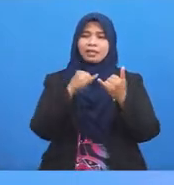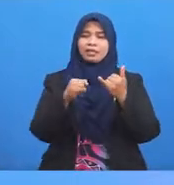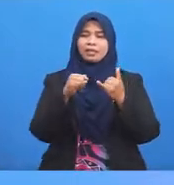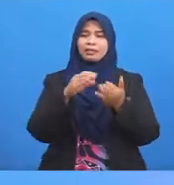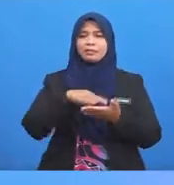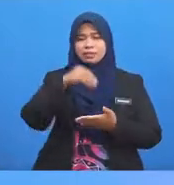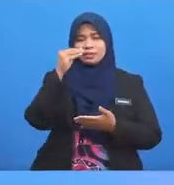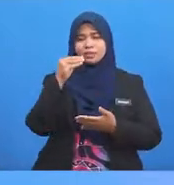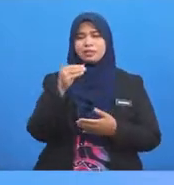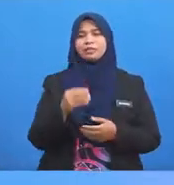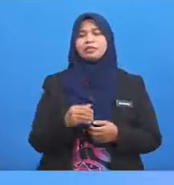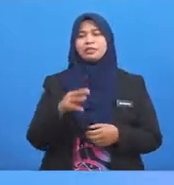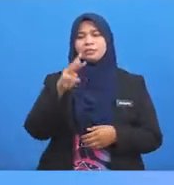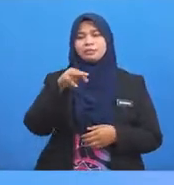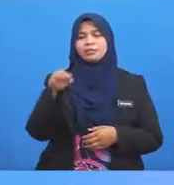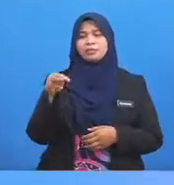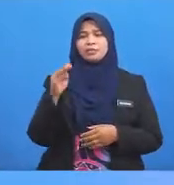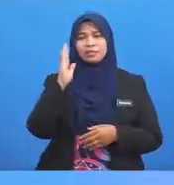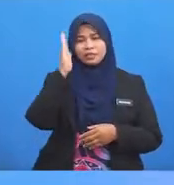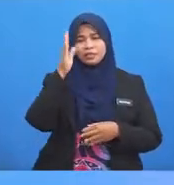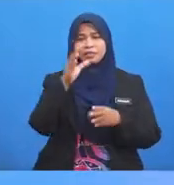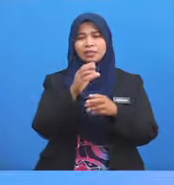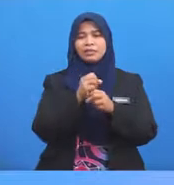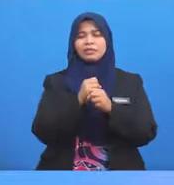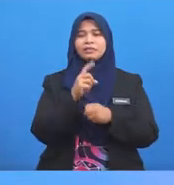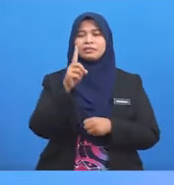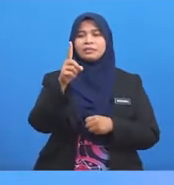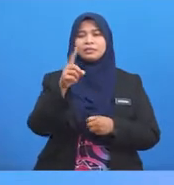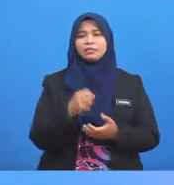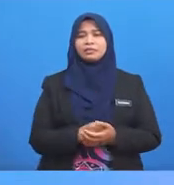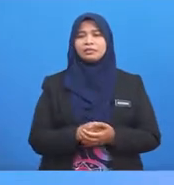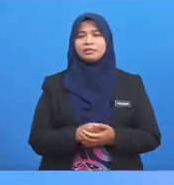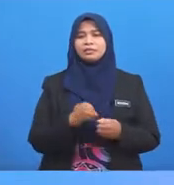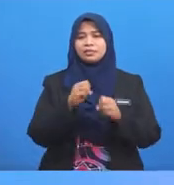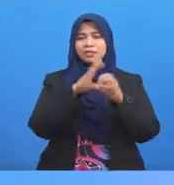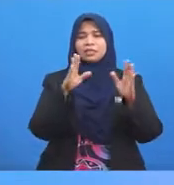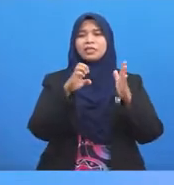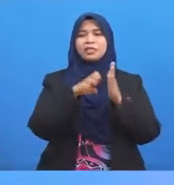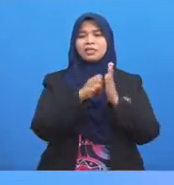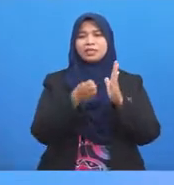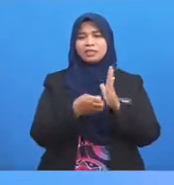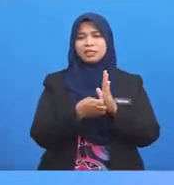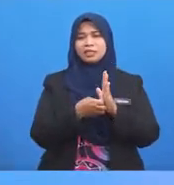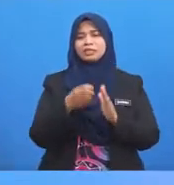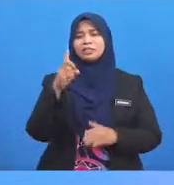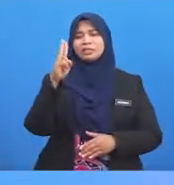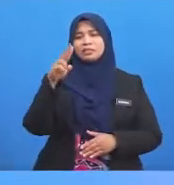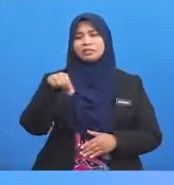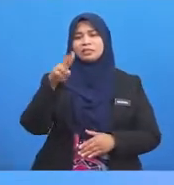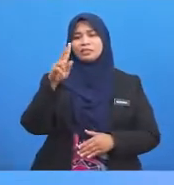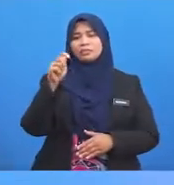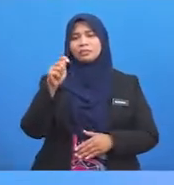insya-Allah murid-murid akan dapat pertama menyatakan pengertian Ukudut